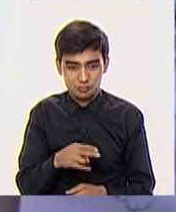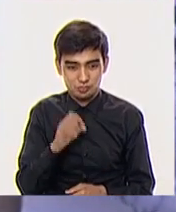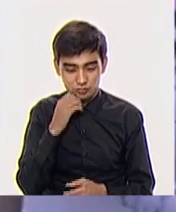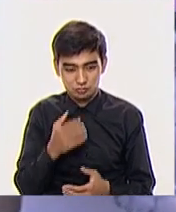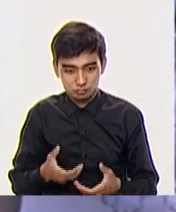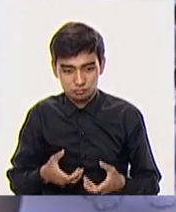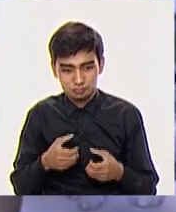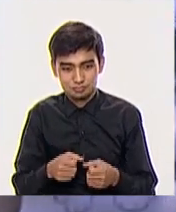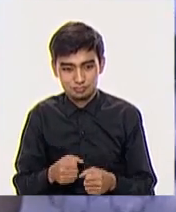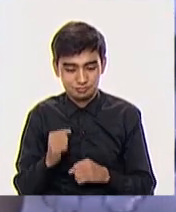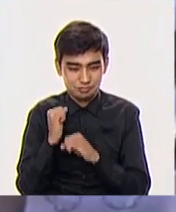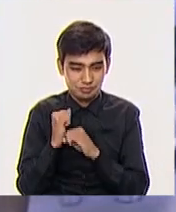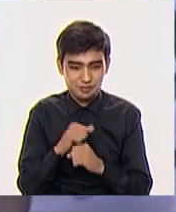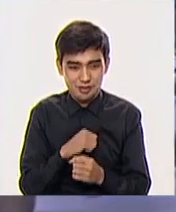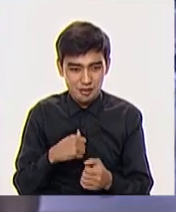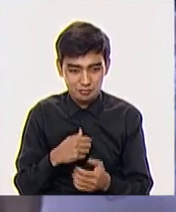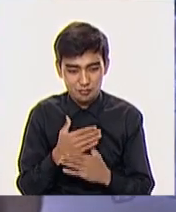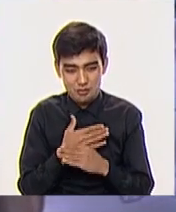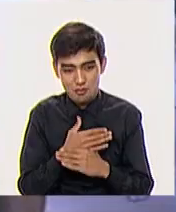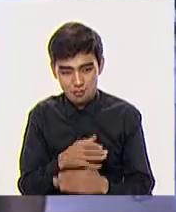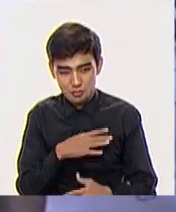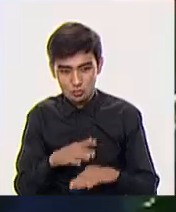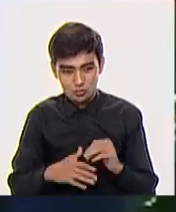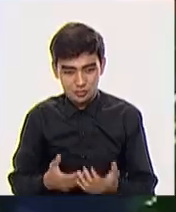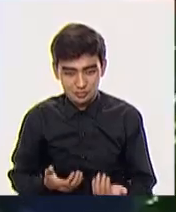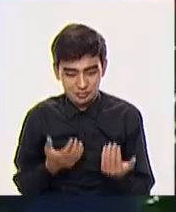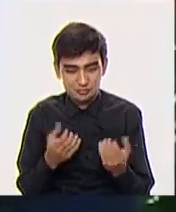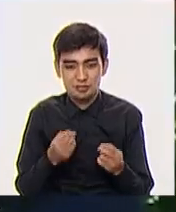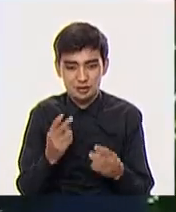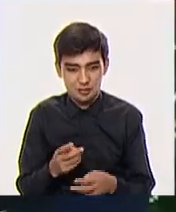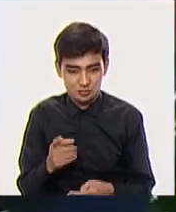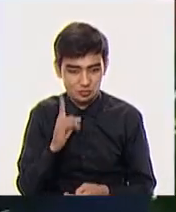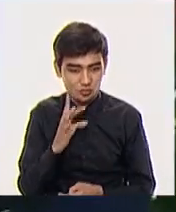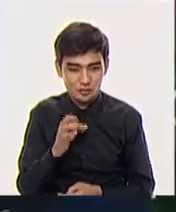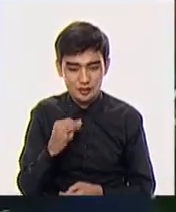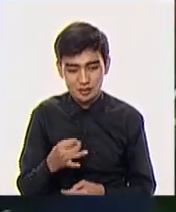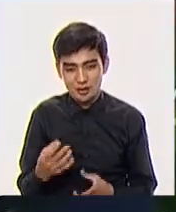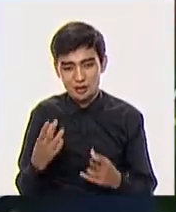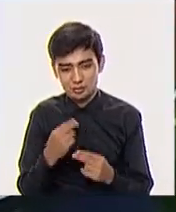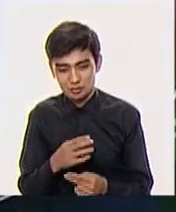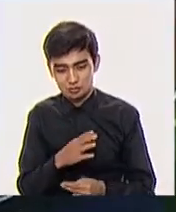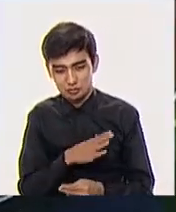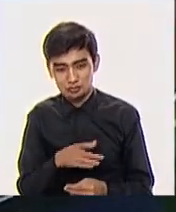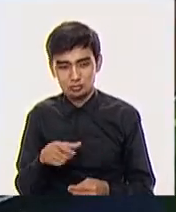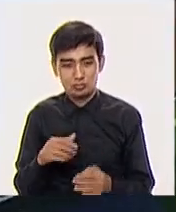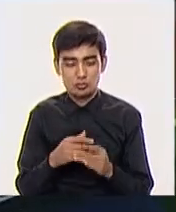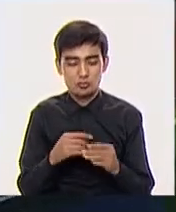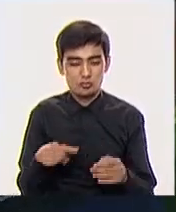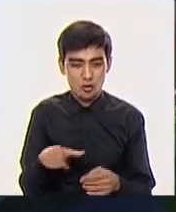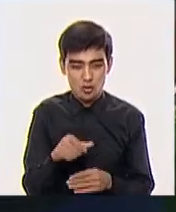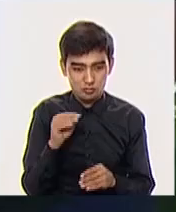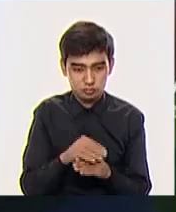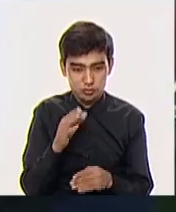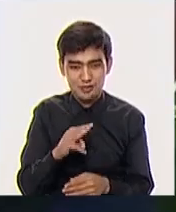мертвых. Уже не раз сам помогал вытаскивать на руках. Нам отписки делают, обещания, проекты предоставляют,